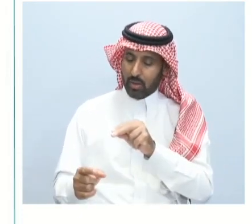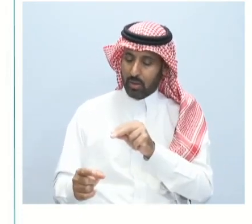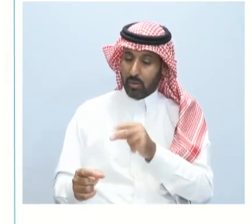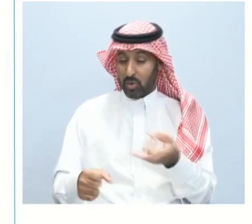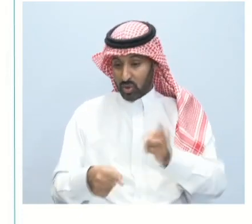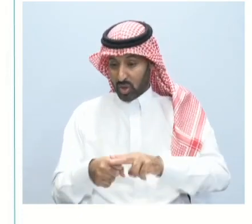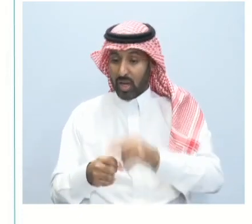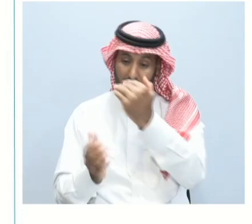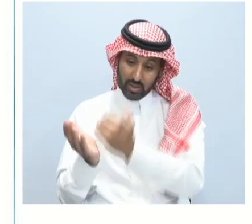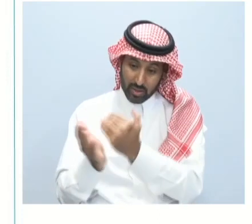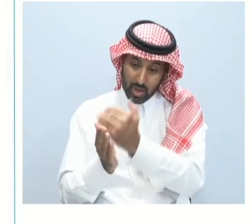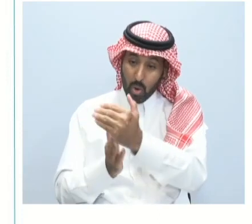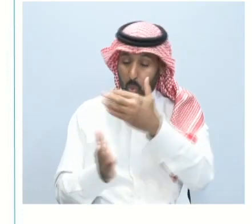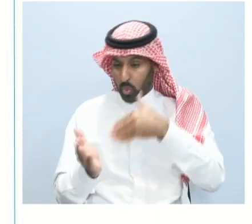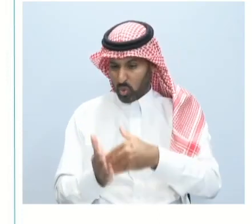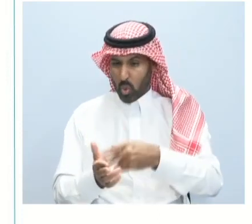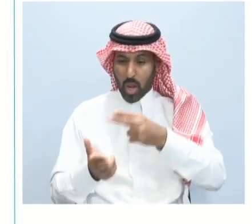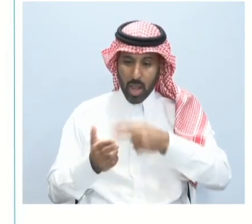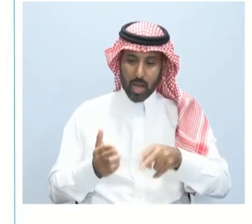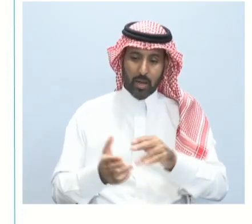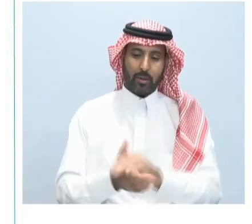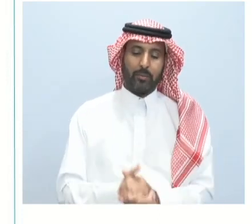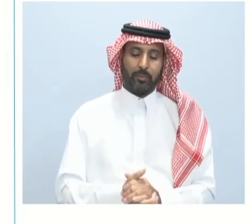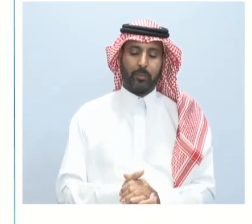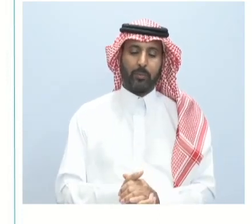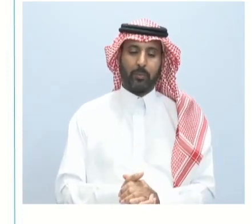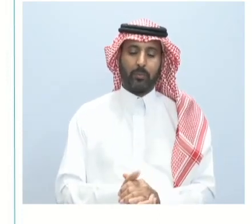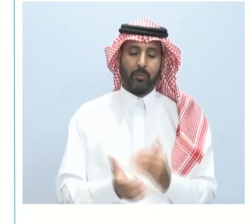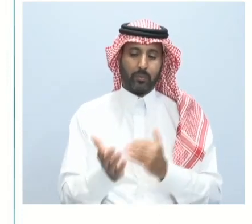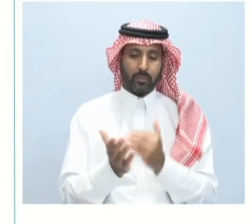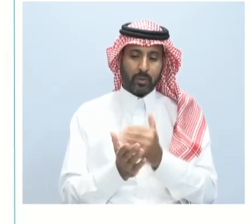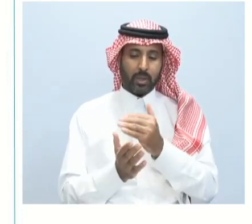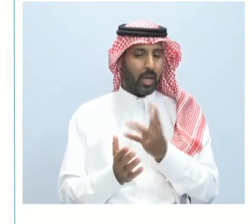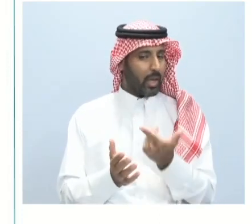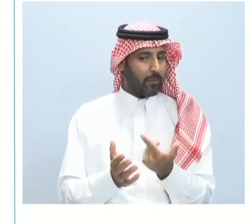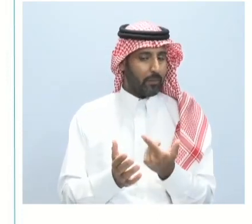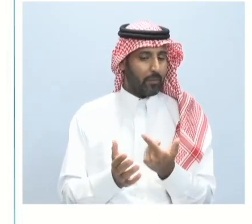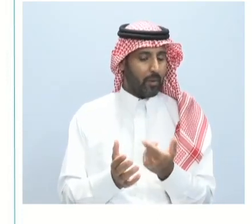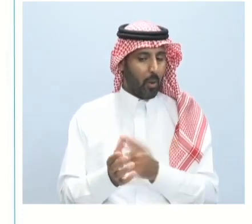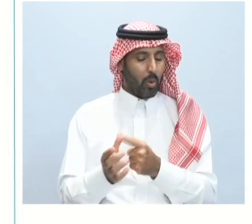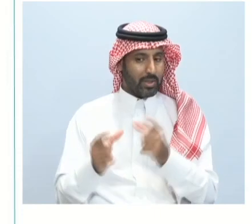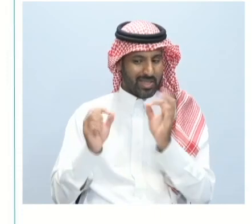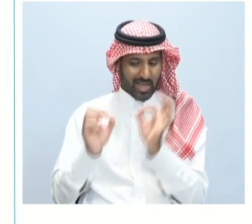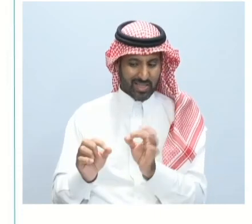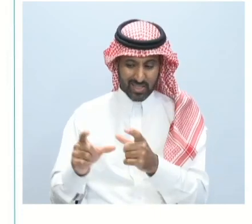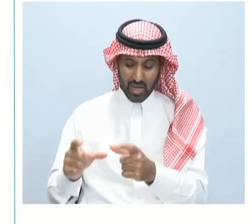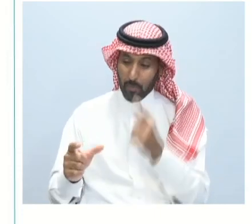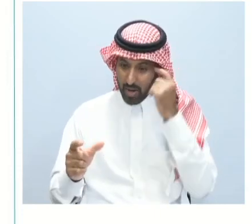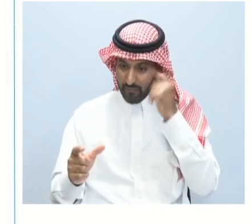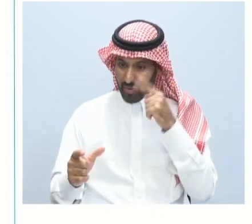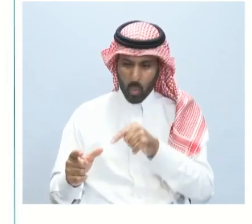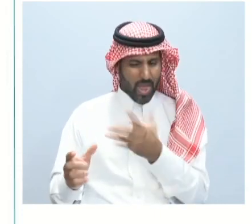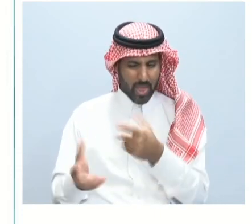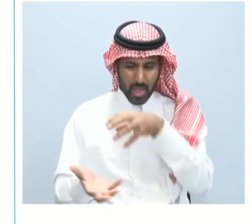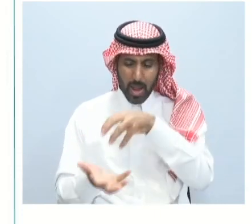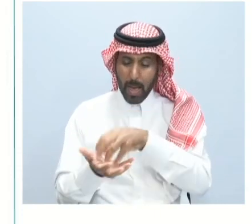بتكرار الخطوات للوصول الى الحل نعيد نعيد مجددا خطوات استخدامها اولا نقوم بتحديد المشكله